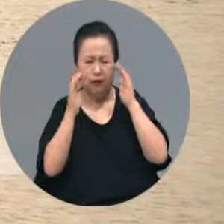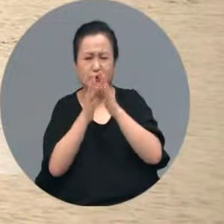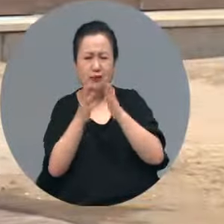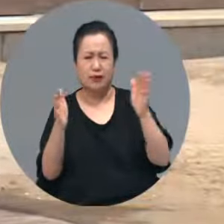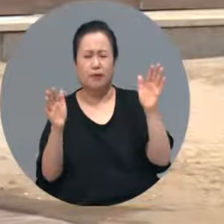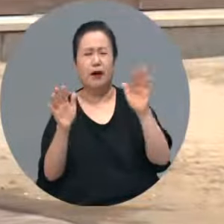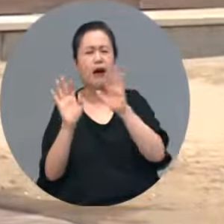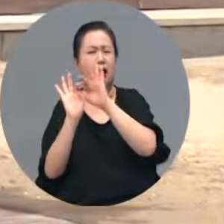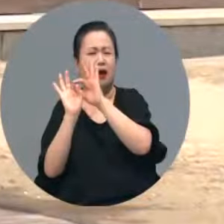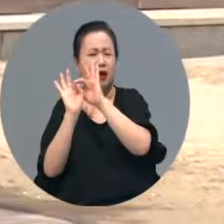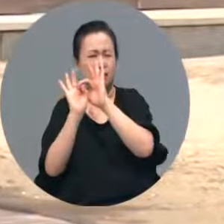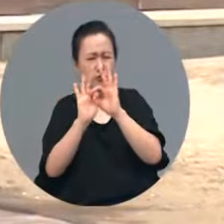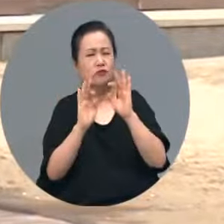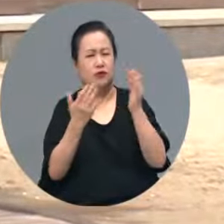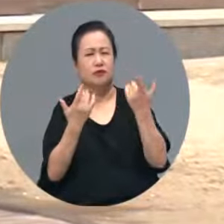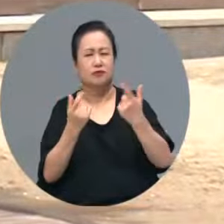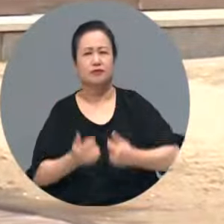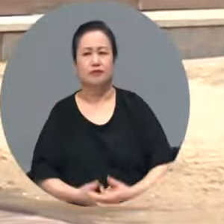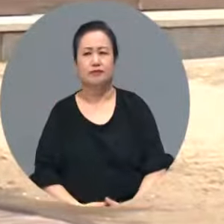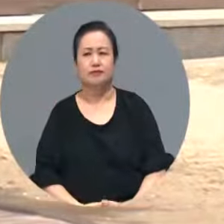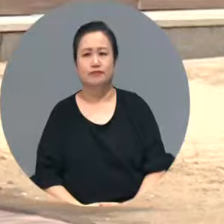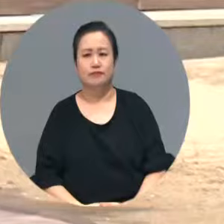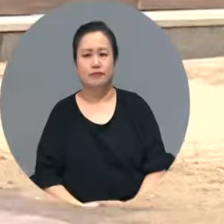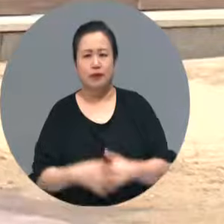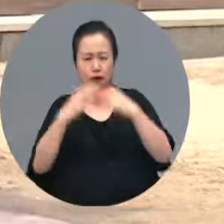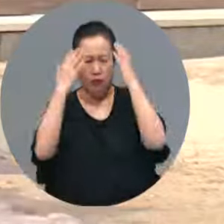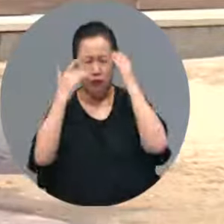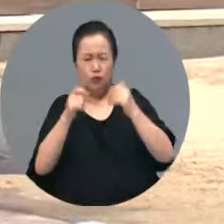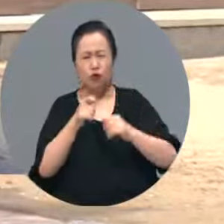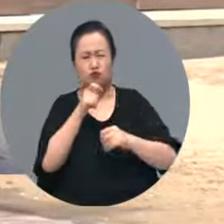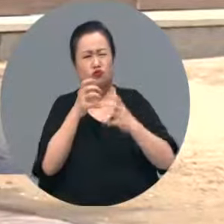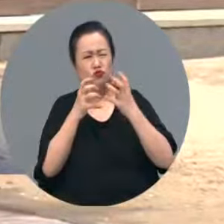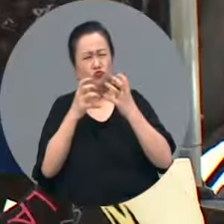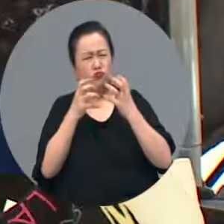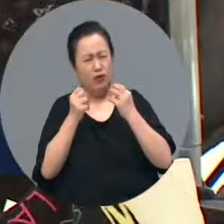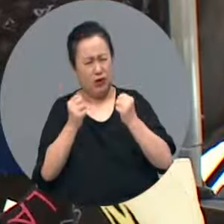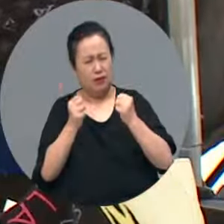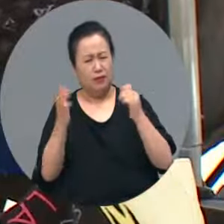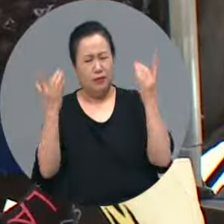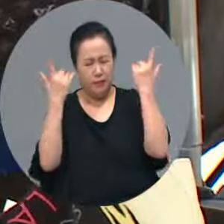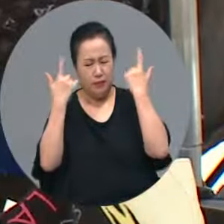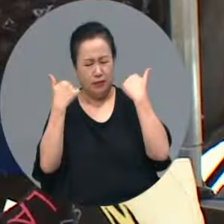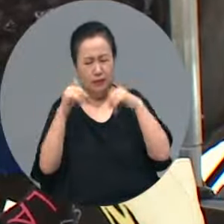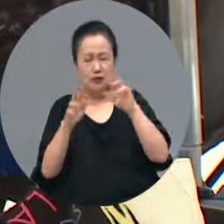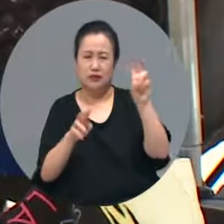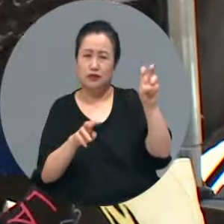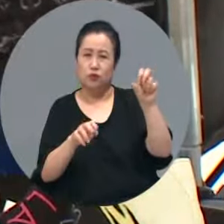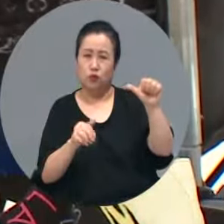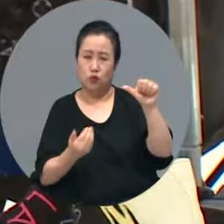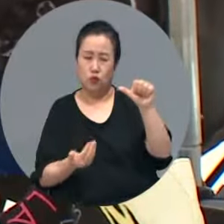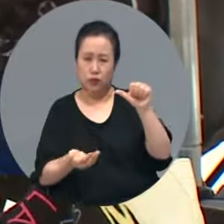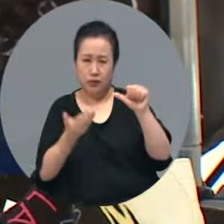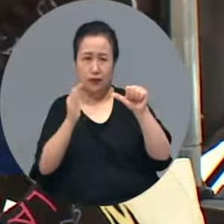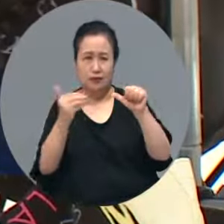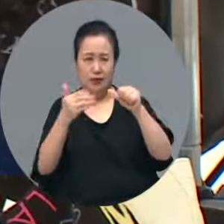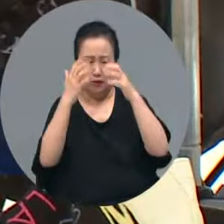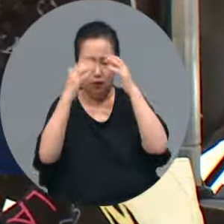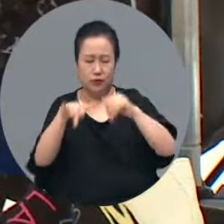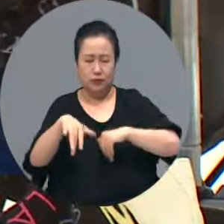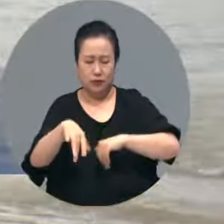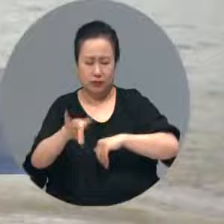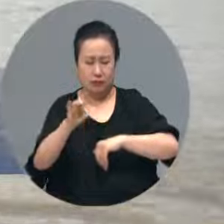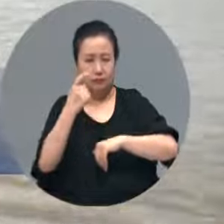무더위는 밤에도 기승을 부릴 전망입니다. 무덥고 습한 남서풍이 이어지면서 밤사이 기온이 25도 이상 유지되는 열대야가